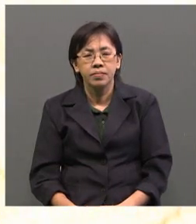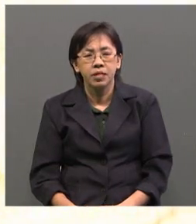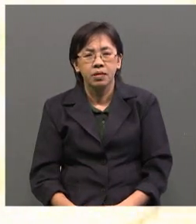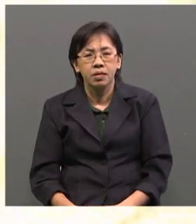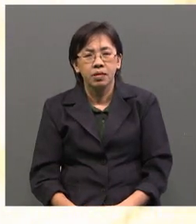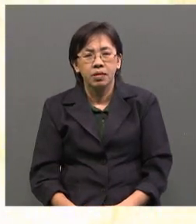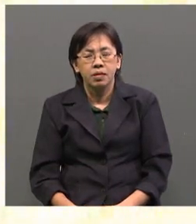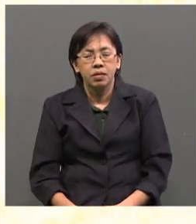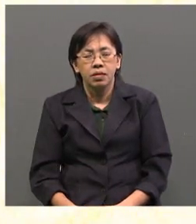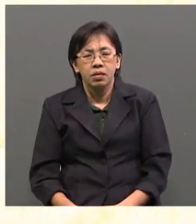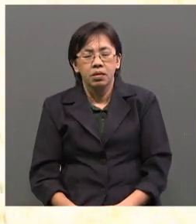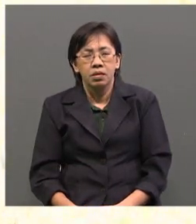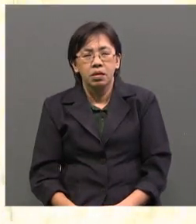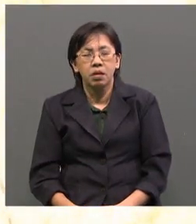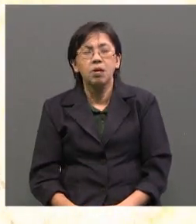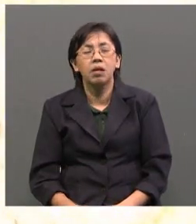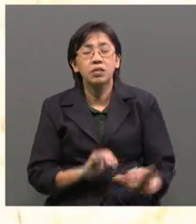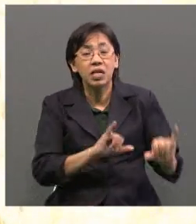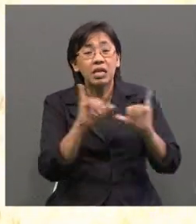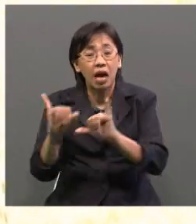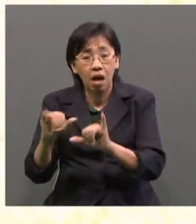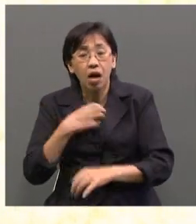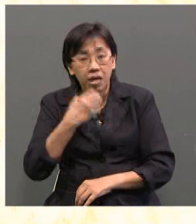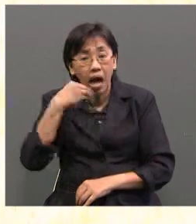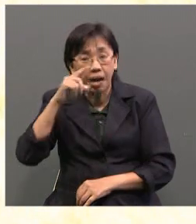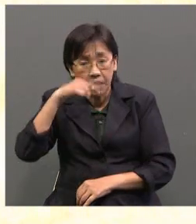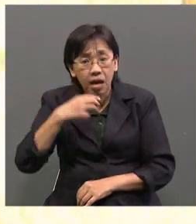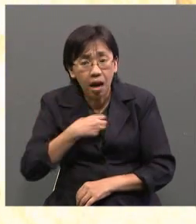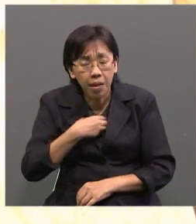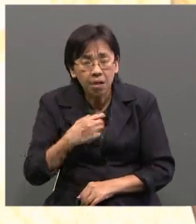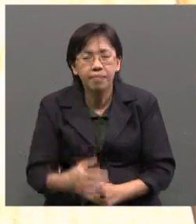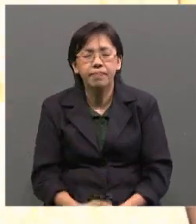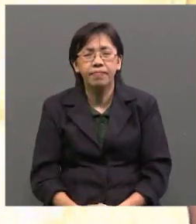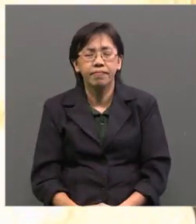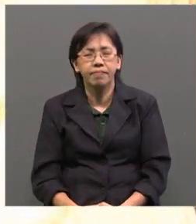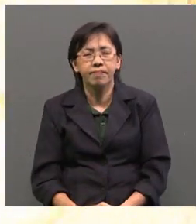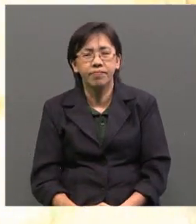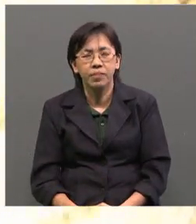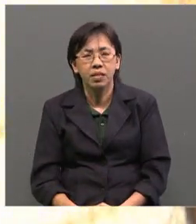ขอยกมาแล้วเราอยากกลับประเทศไทยไหมครับ